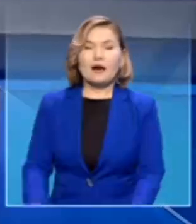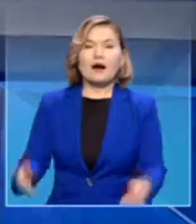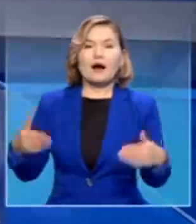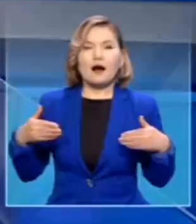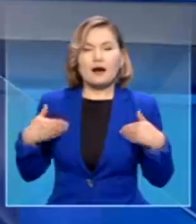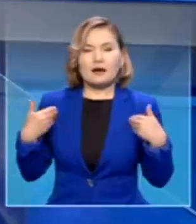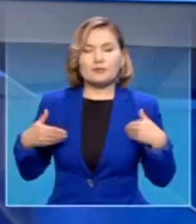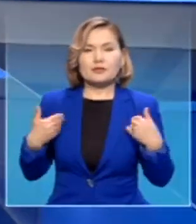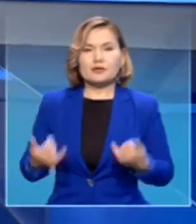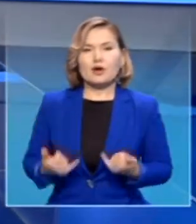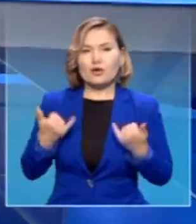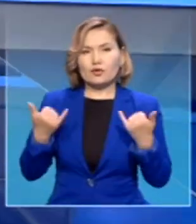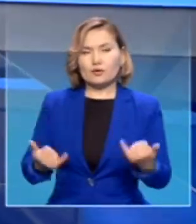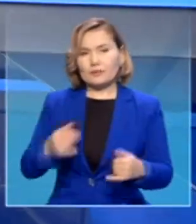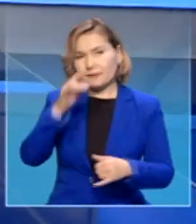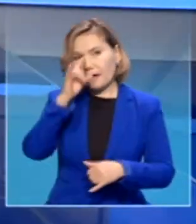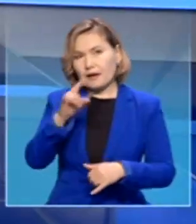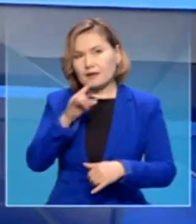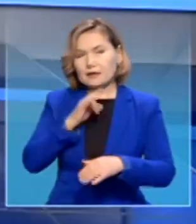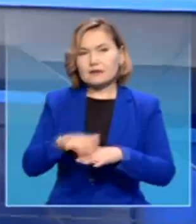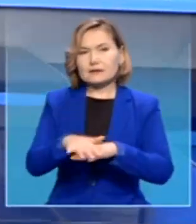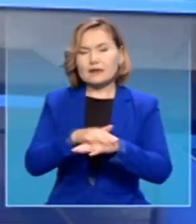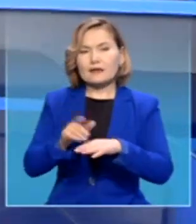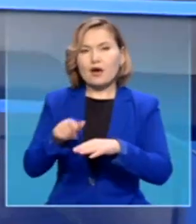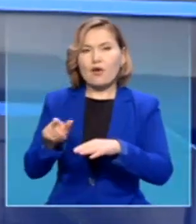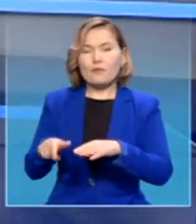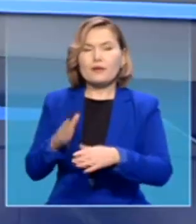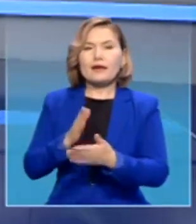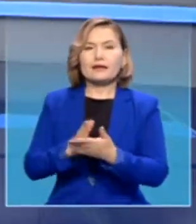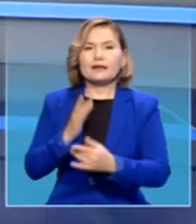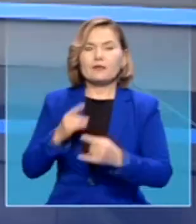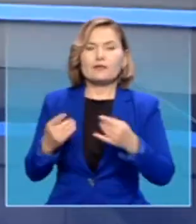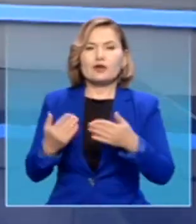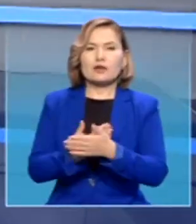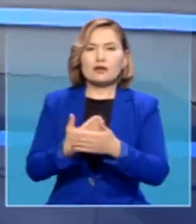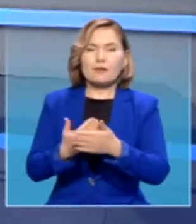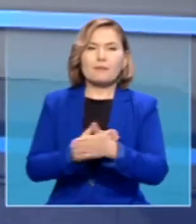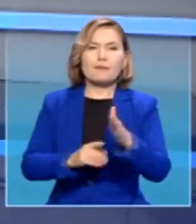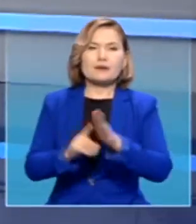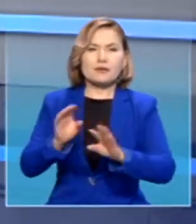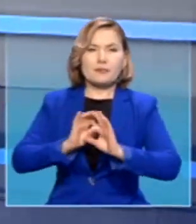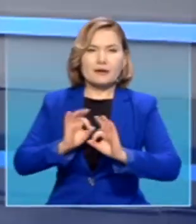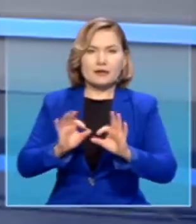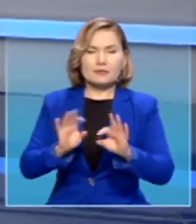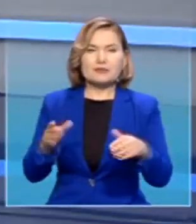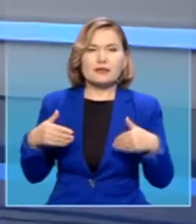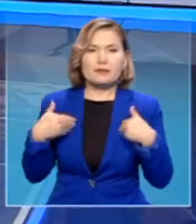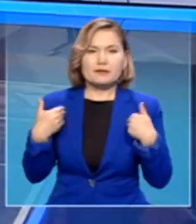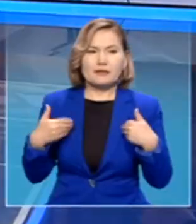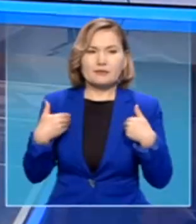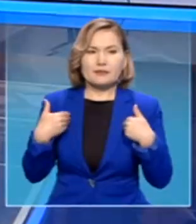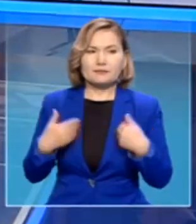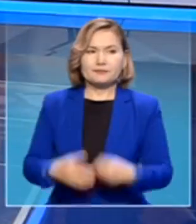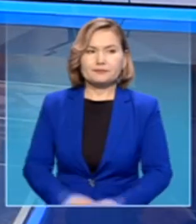Assalamu alaikum, hurmetli көрермен. Ұлттық арнаның эфирінде ақпарат студияда Дархан Рахымжан, сурдо аудармада Самал Нұрым.